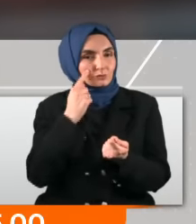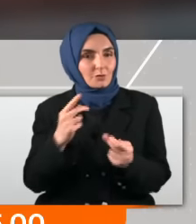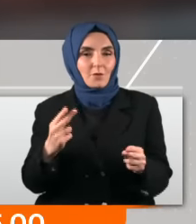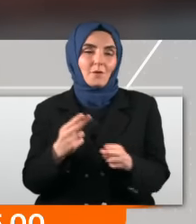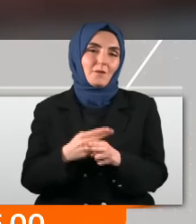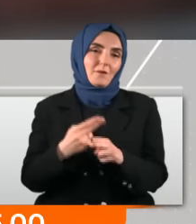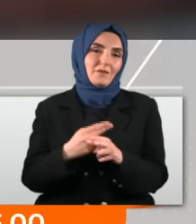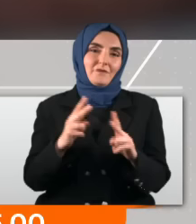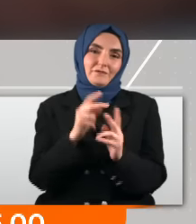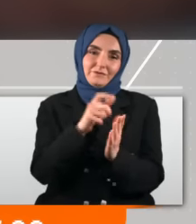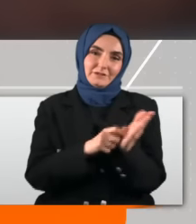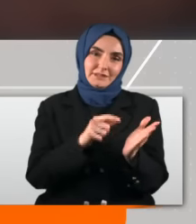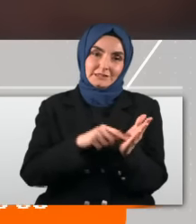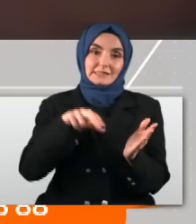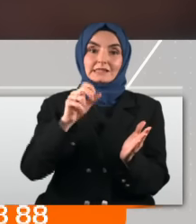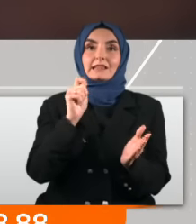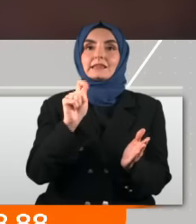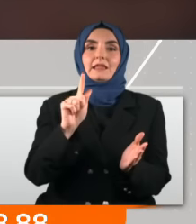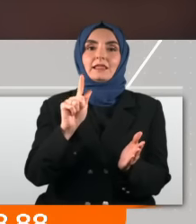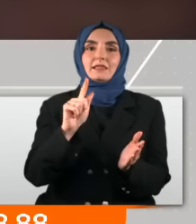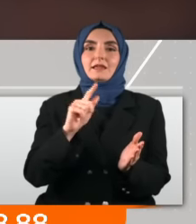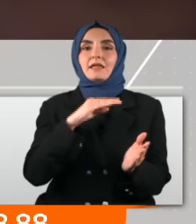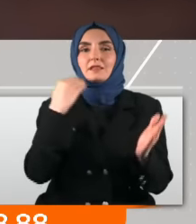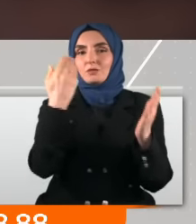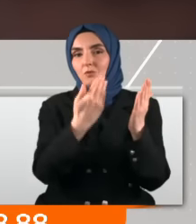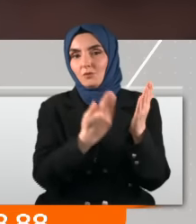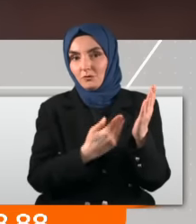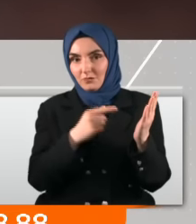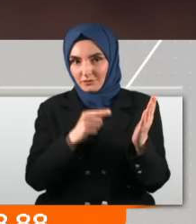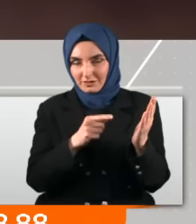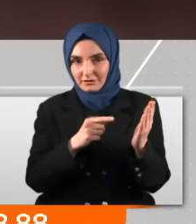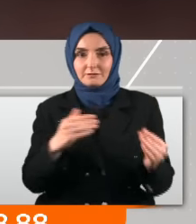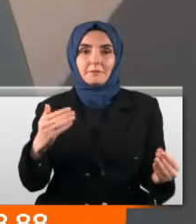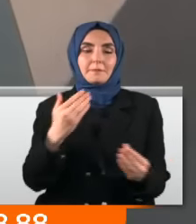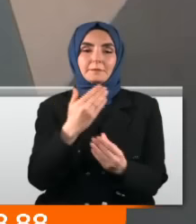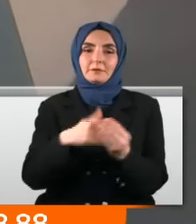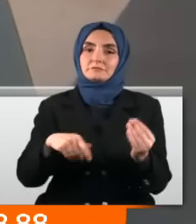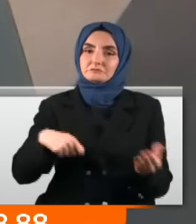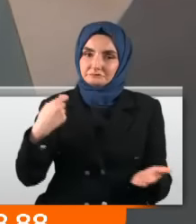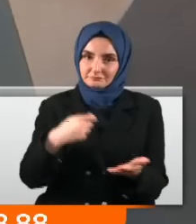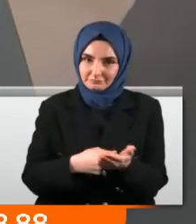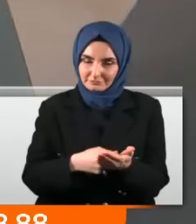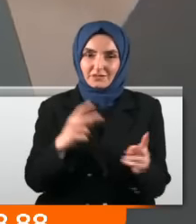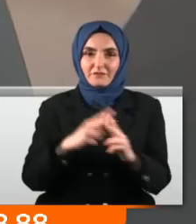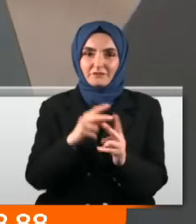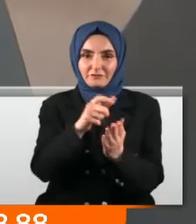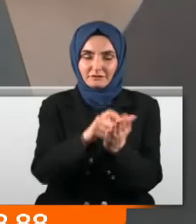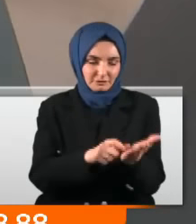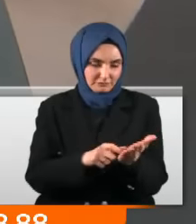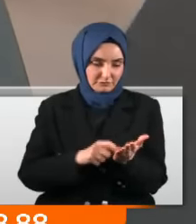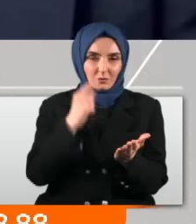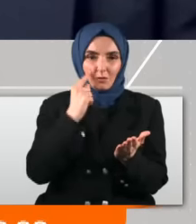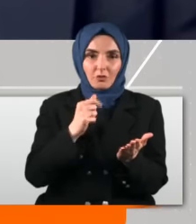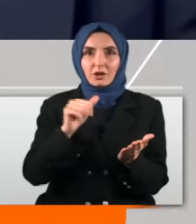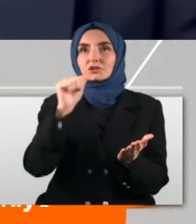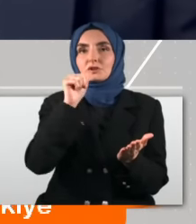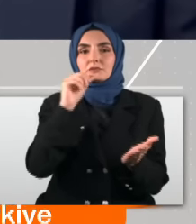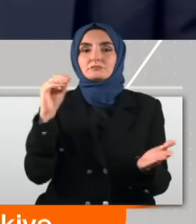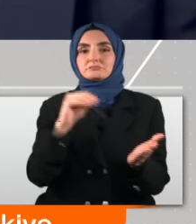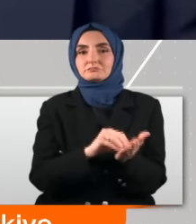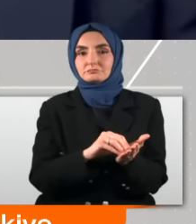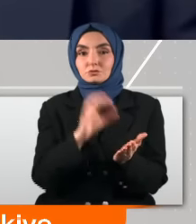80 liralık döner kredi kartıyla ödendi. Ancak fiş içecek olarak kesildi. Böylece %10 olan KDV %1 oldu.